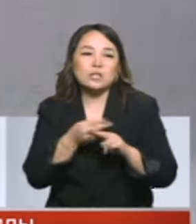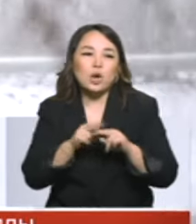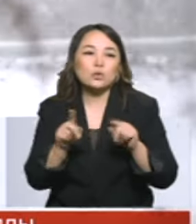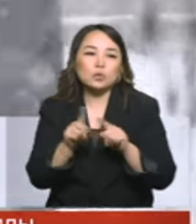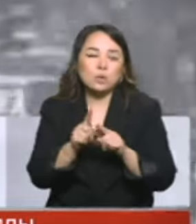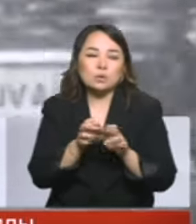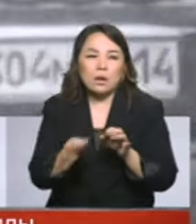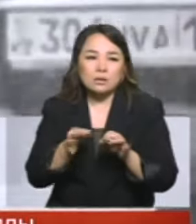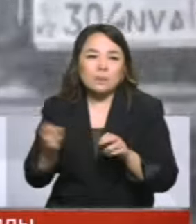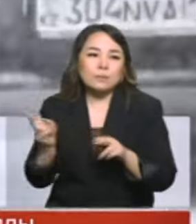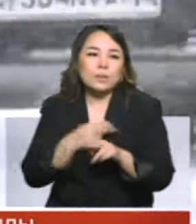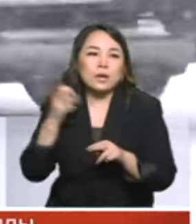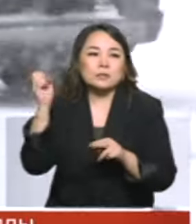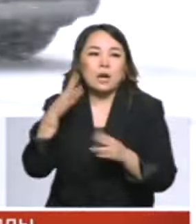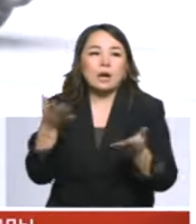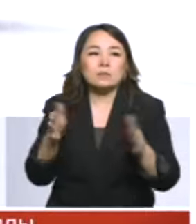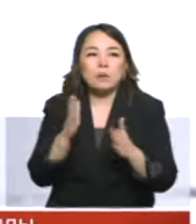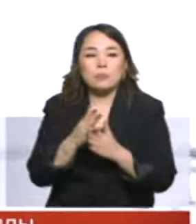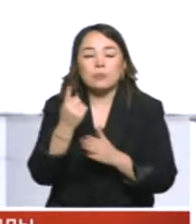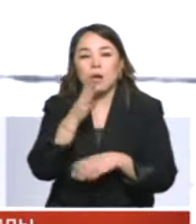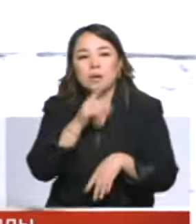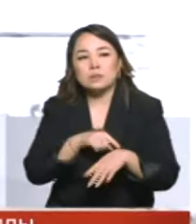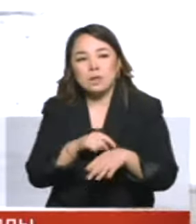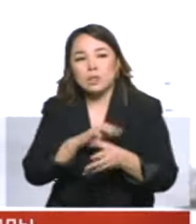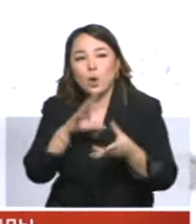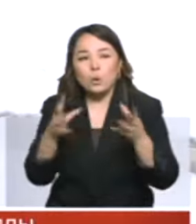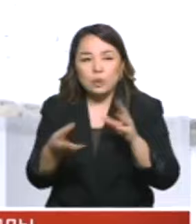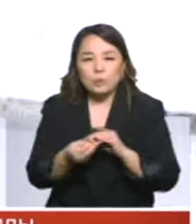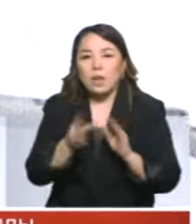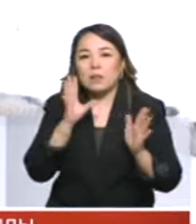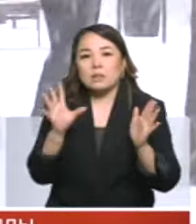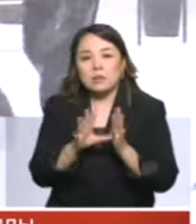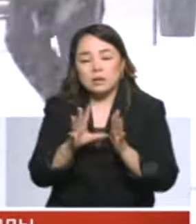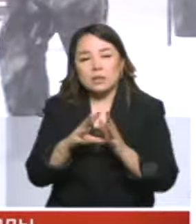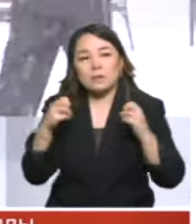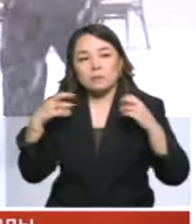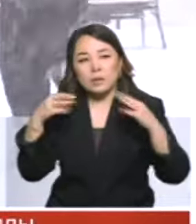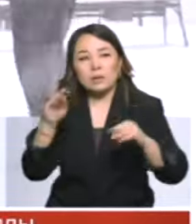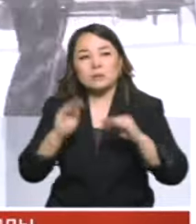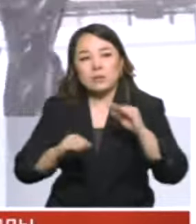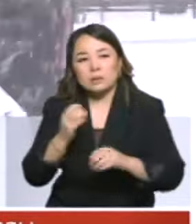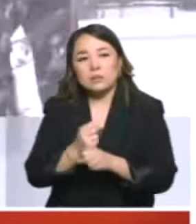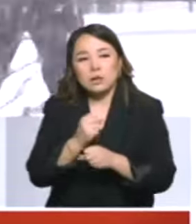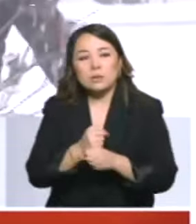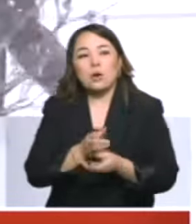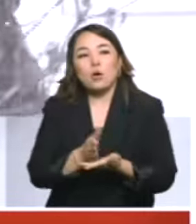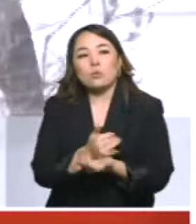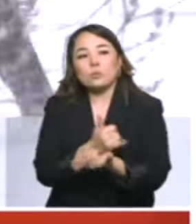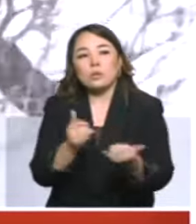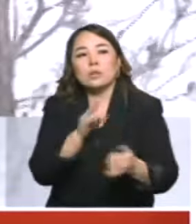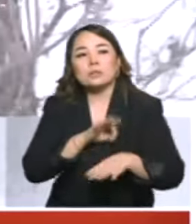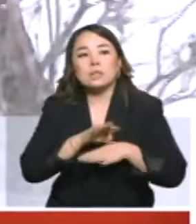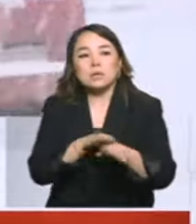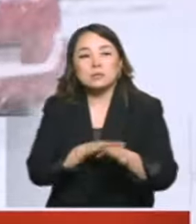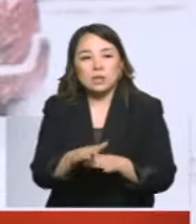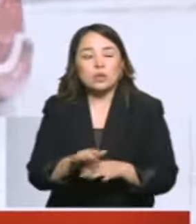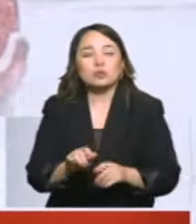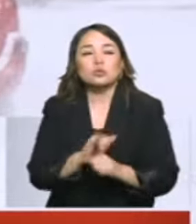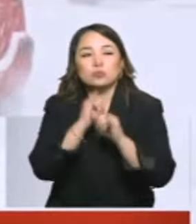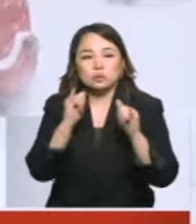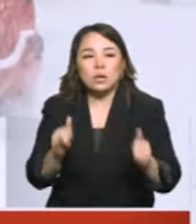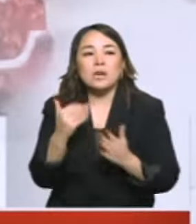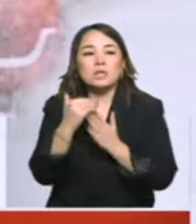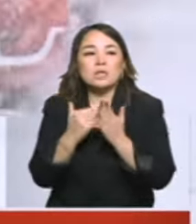аудандары жарықсыз қалған болатын. Бір сағат көлемінде электр қуаты қайта қосылды. Қазір шаһардың коммуналдық қызметтері күшейтілген